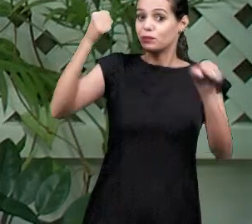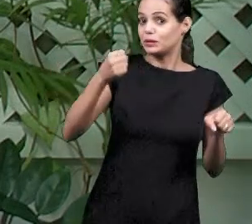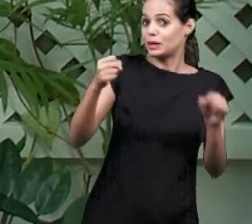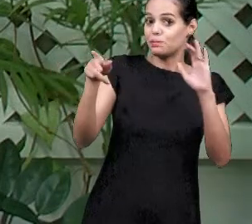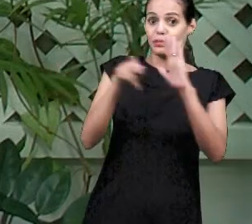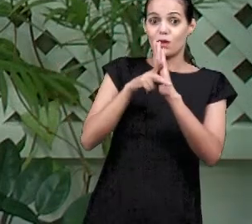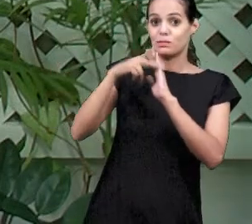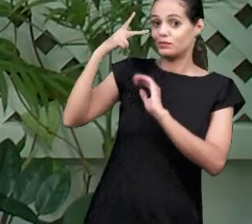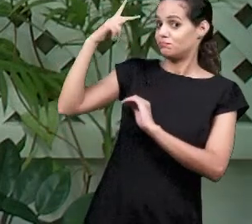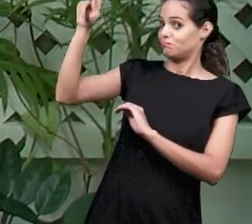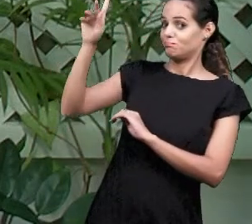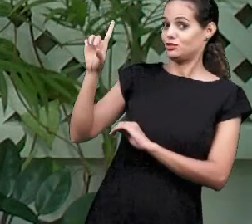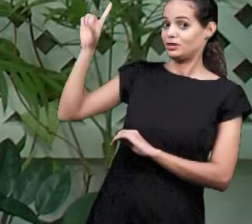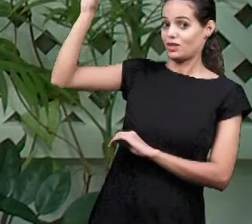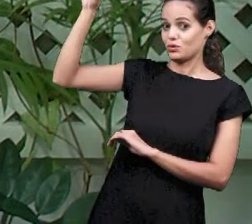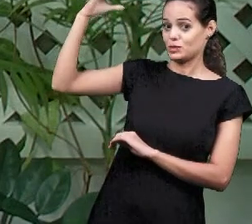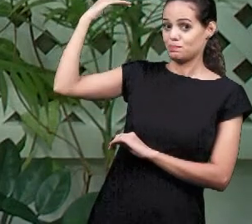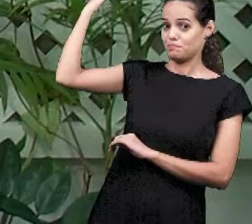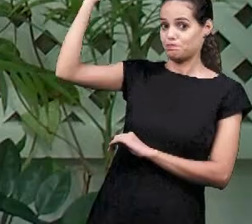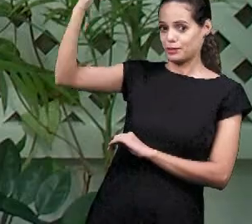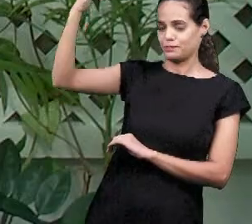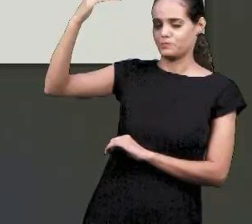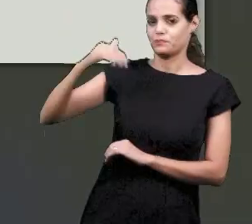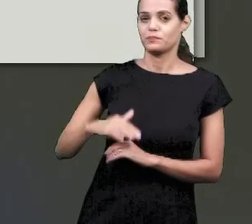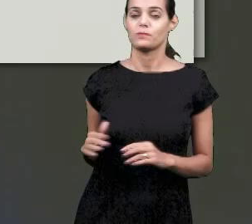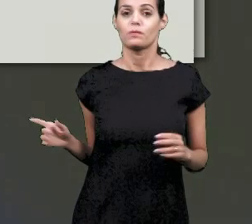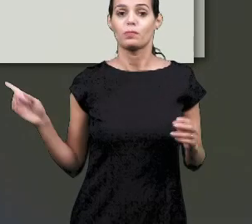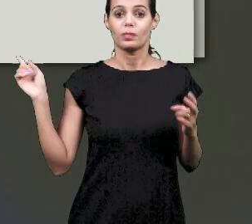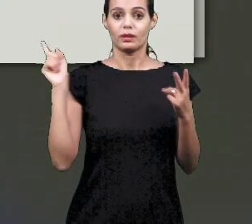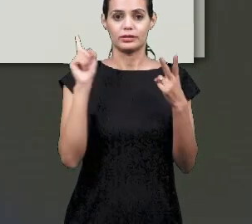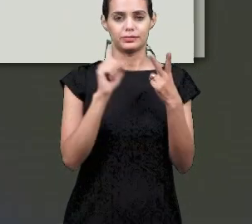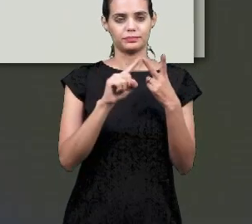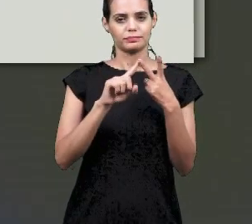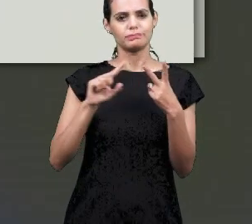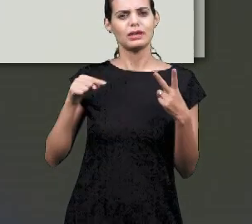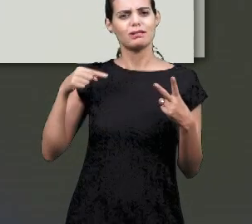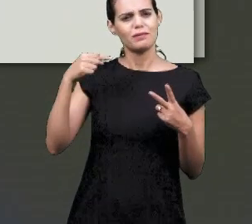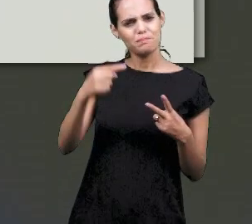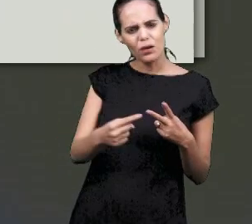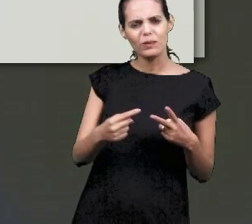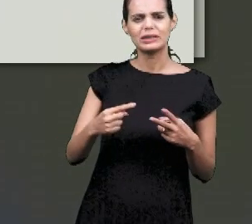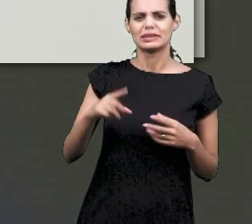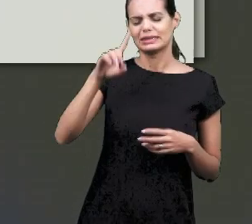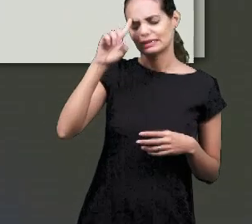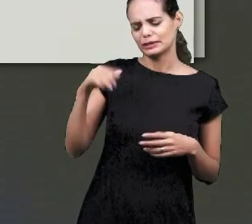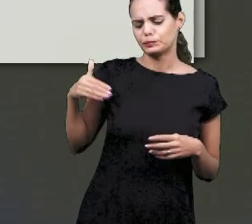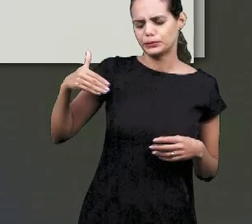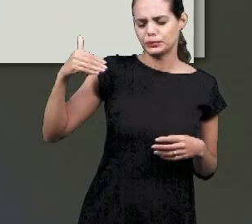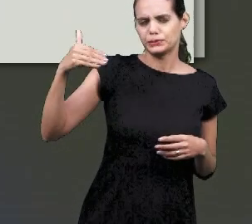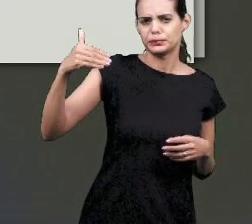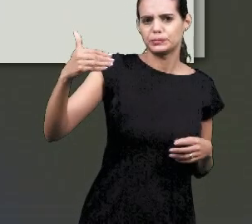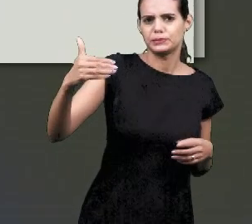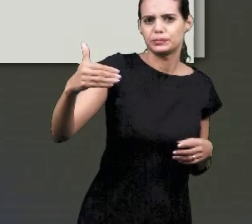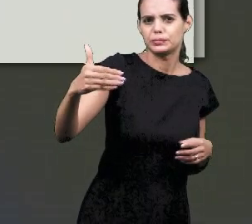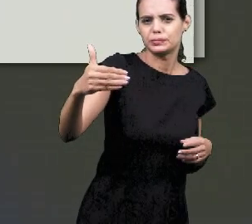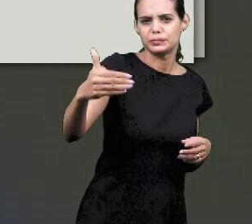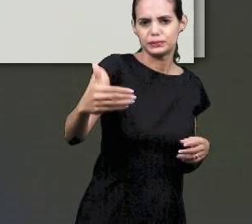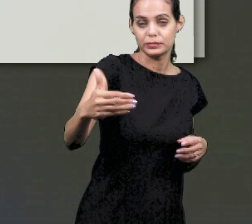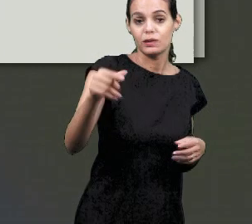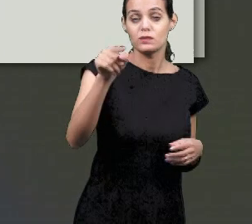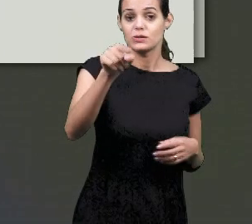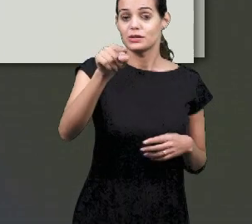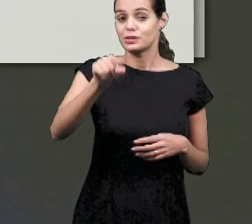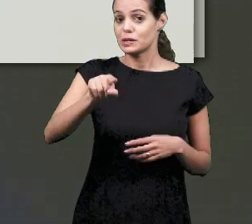1-2. Donc, élu selon la présence de Dieu le Père. Dieu élit l'homme avant sa naissance. Donc, vous appelez José, Maria,